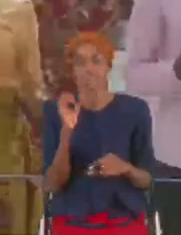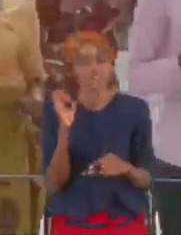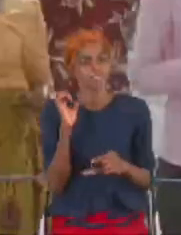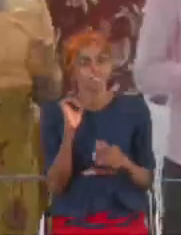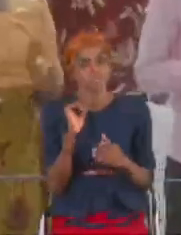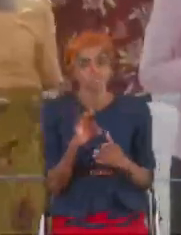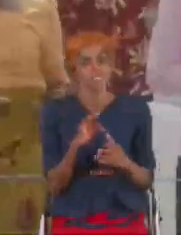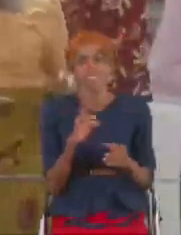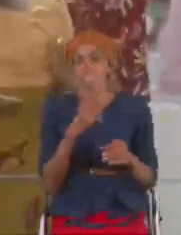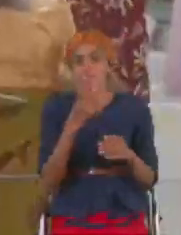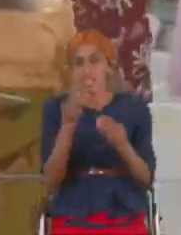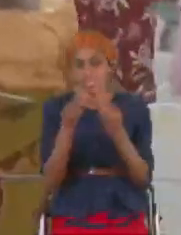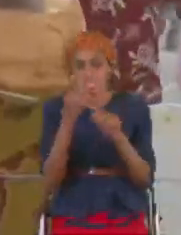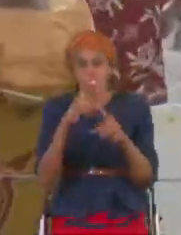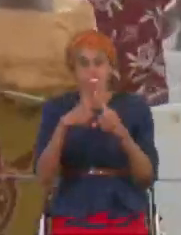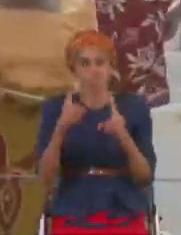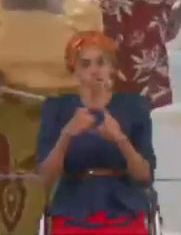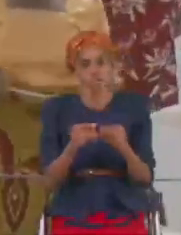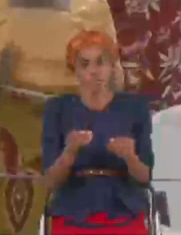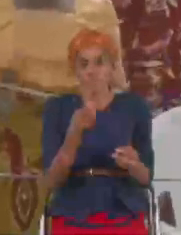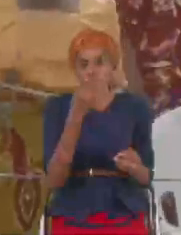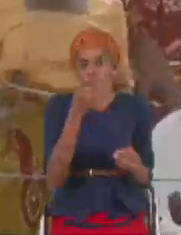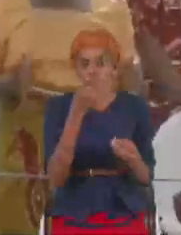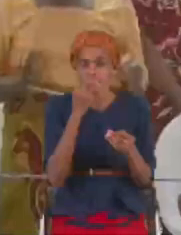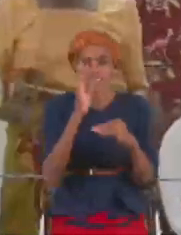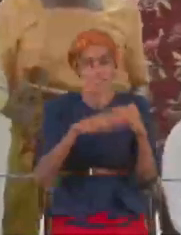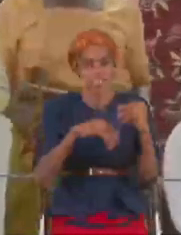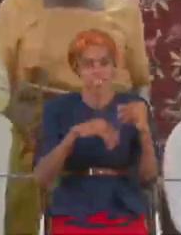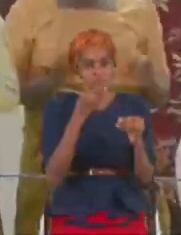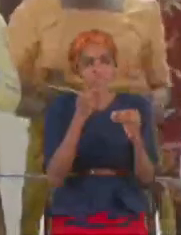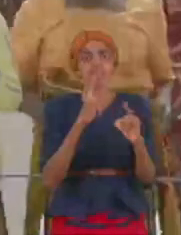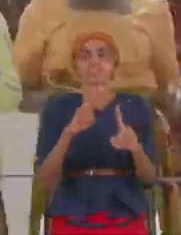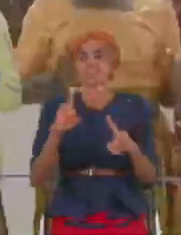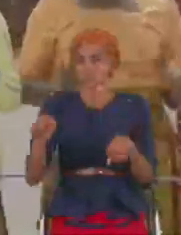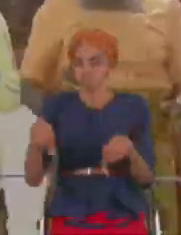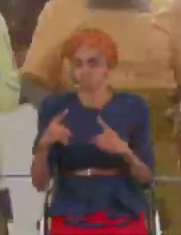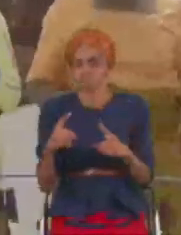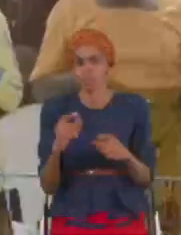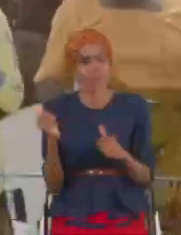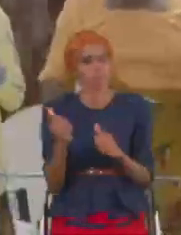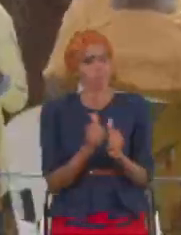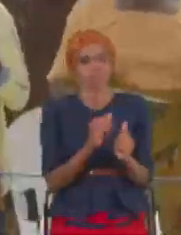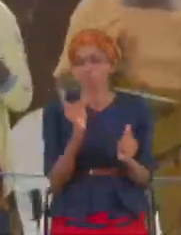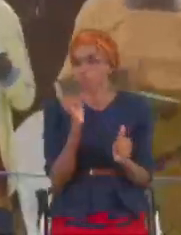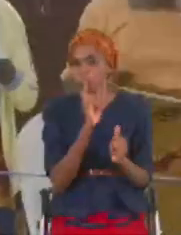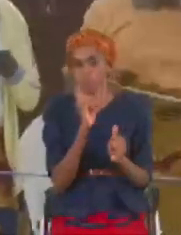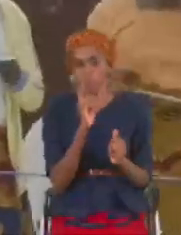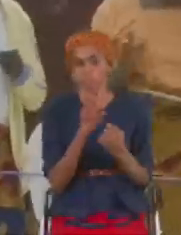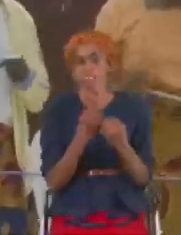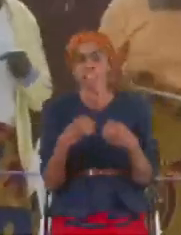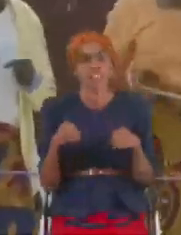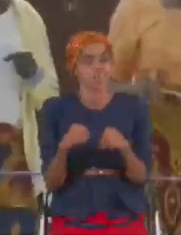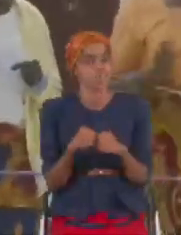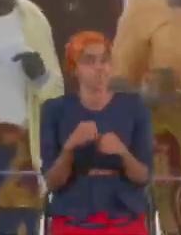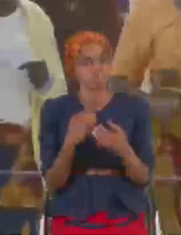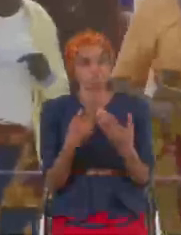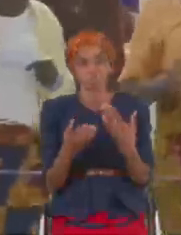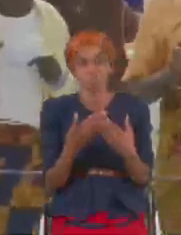tuera même là où on mange on nous dit différente de ce que toi tu mangeais tuera pas tout